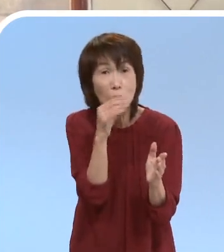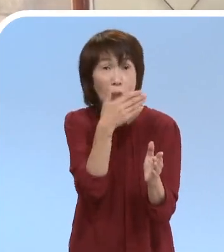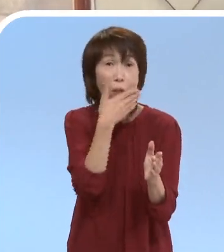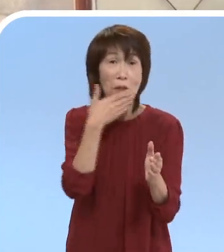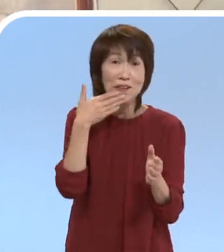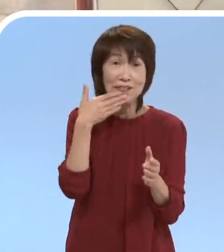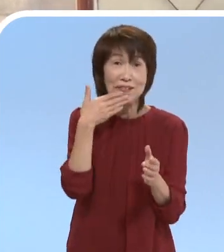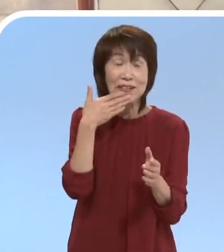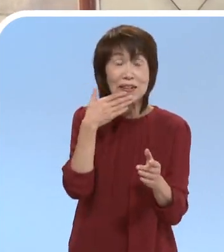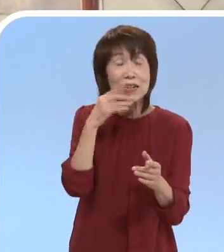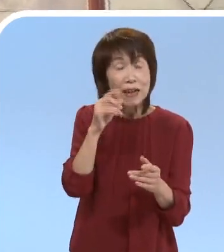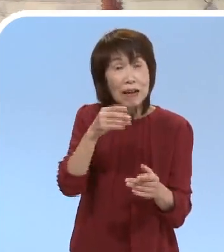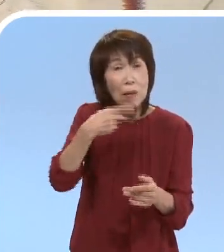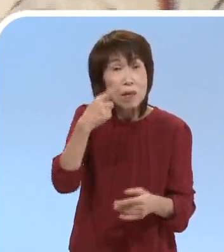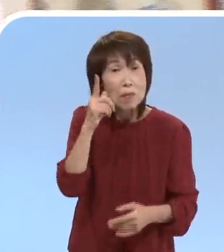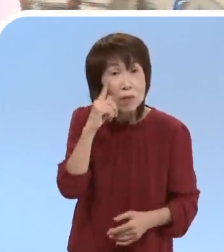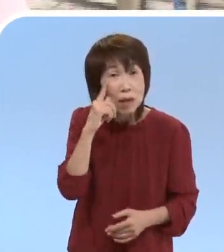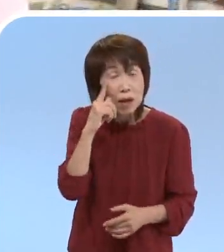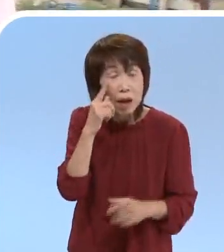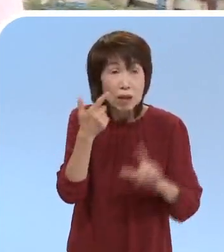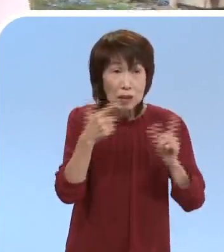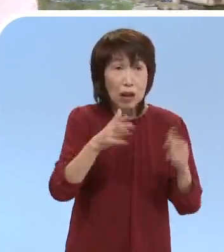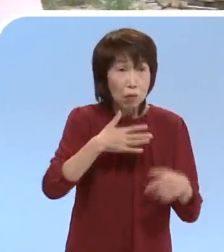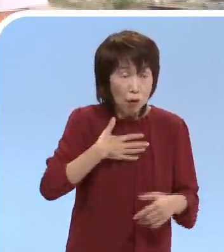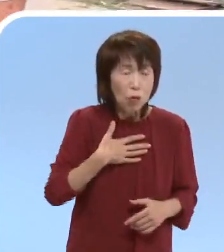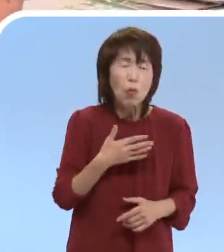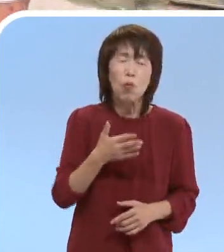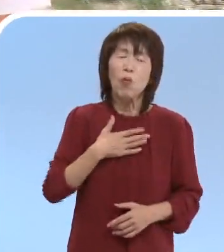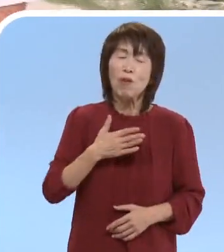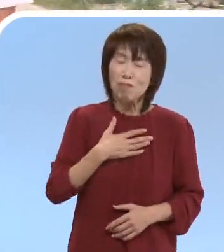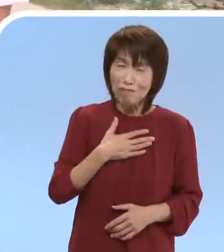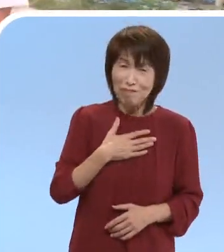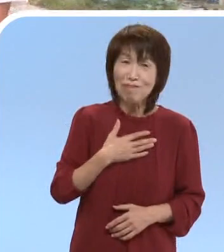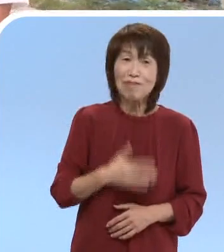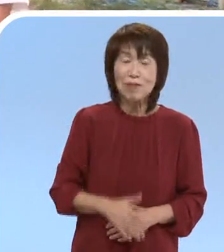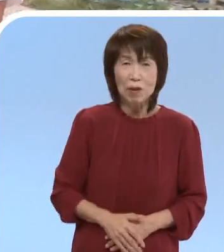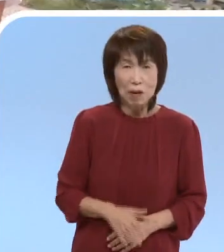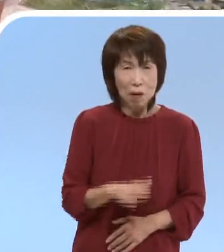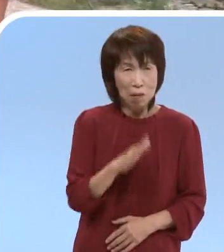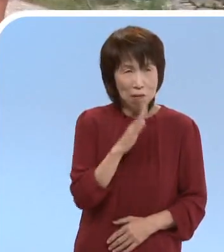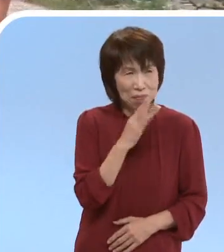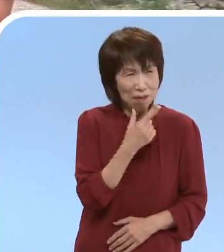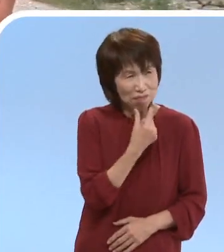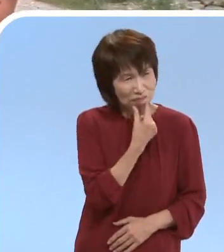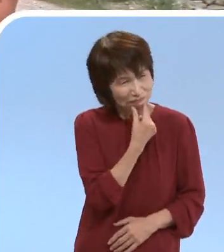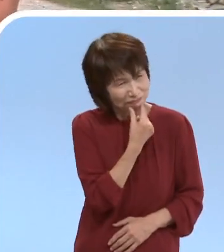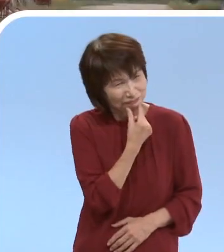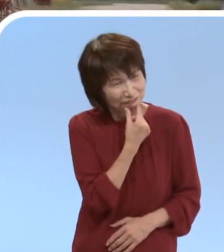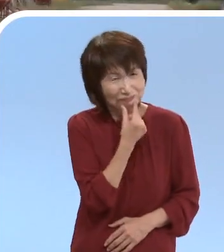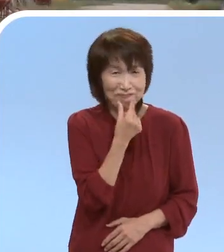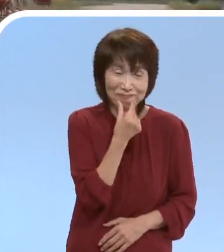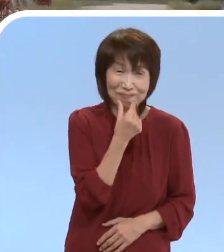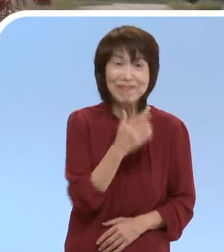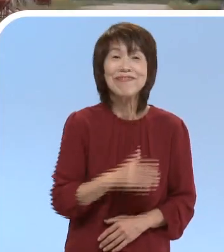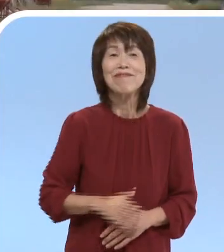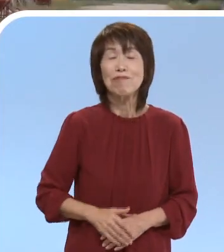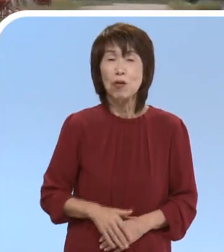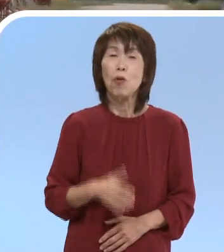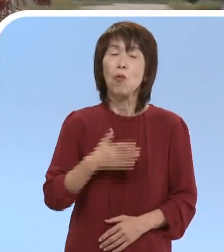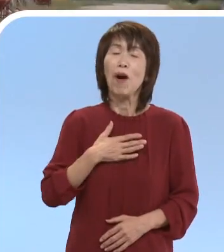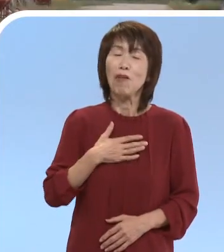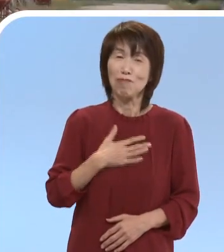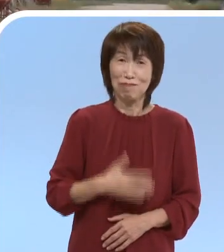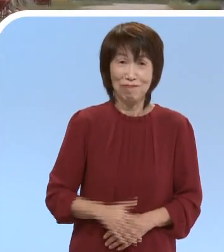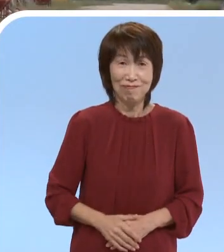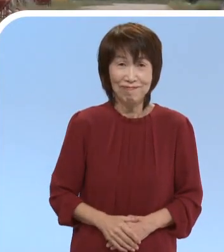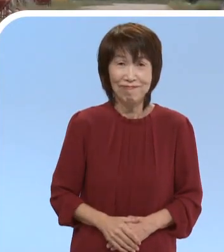います。一度食べてみてください。 やっぱ食べたら違いに分かりますか？ 分かります。うわ、絶対分かると思います。 うまいです な